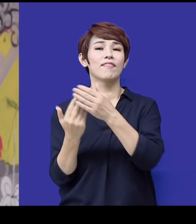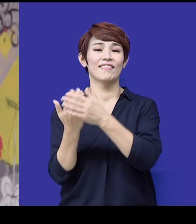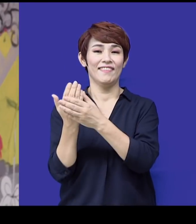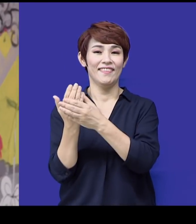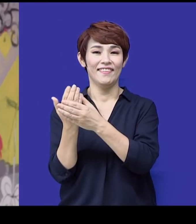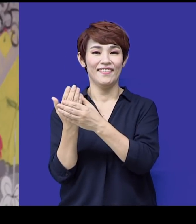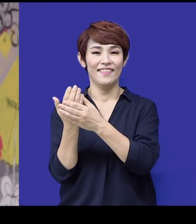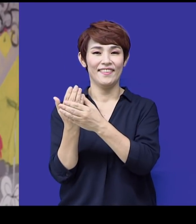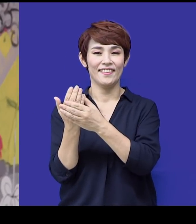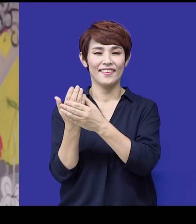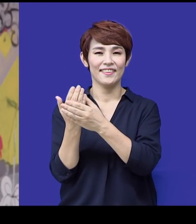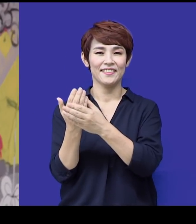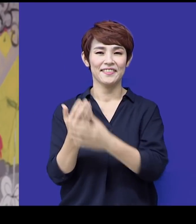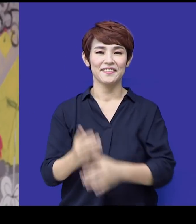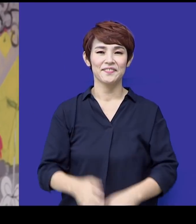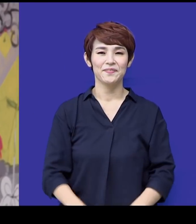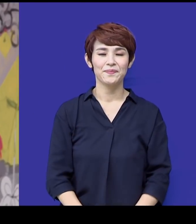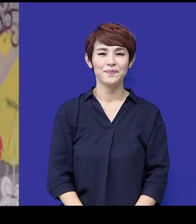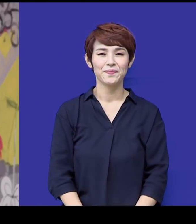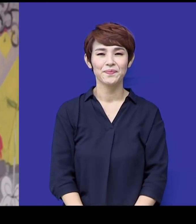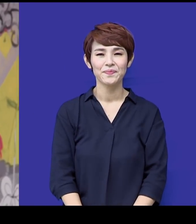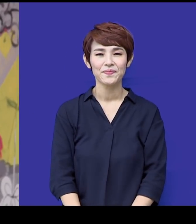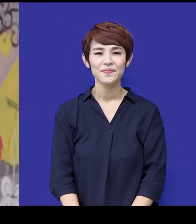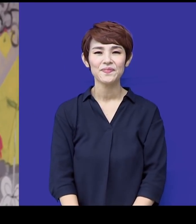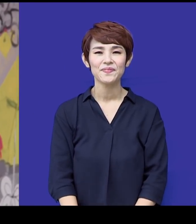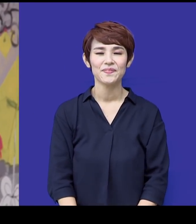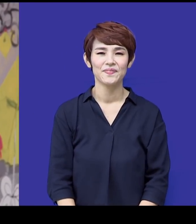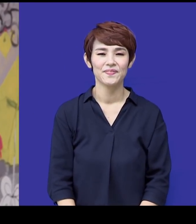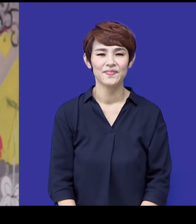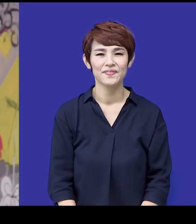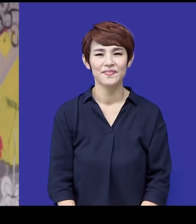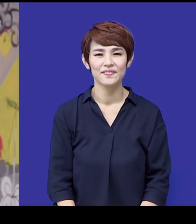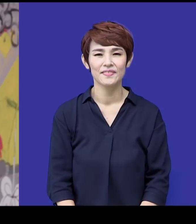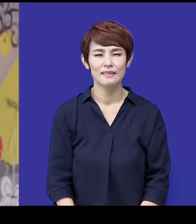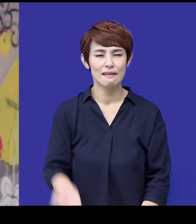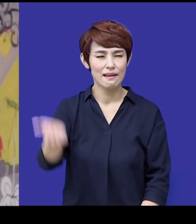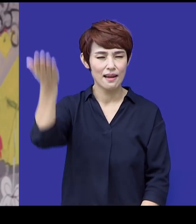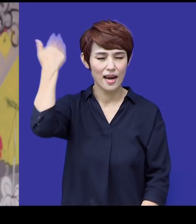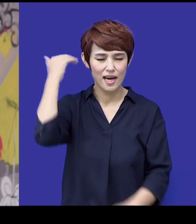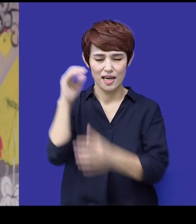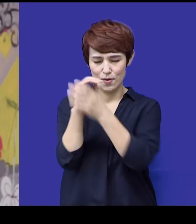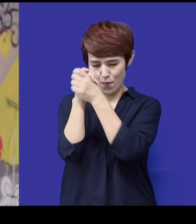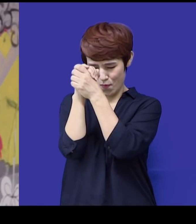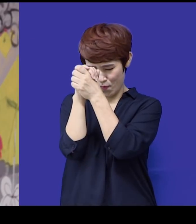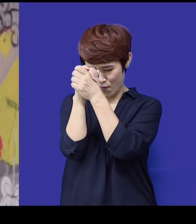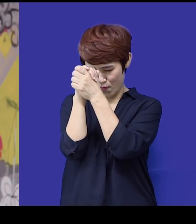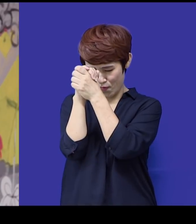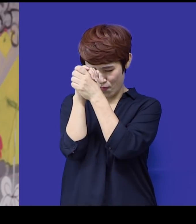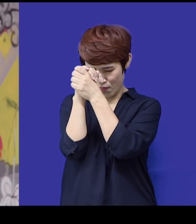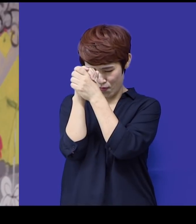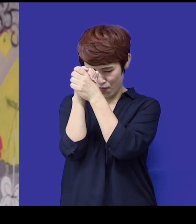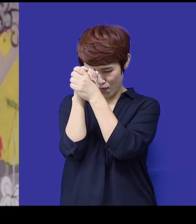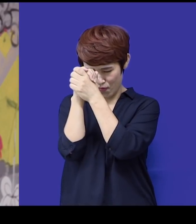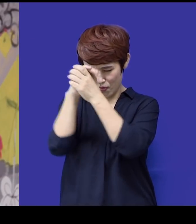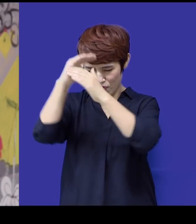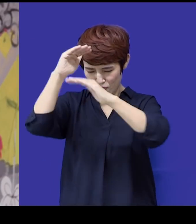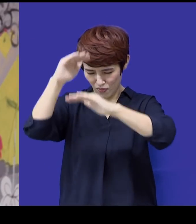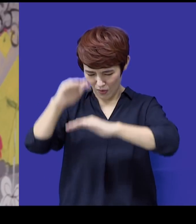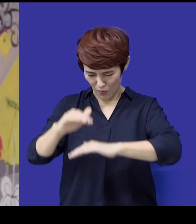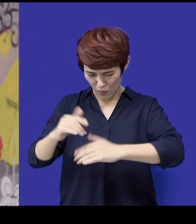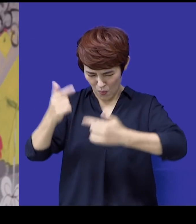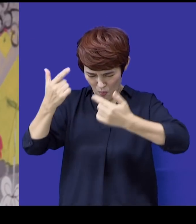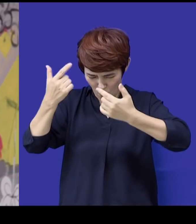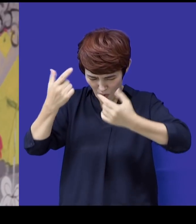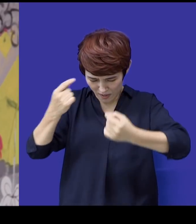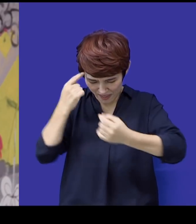그때 하나님 앞에 기도했던 그 토치도 안 틀리고 그 똑같은 말이 내 귀에 들리는 거예요. 나 보내주세요